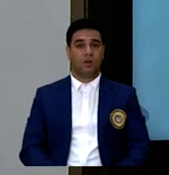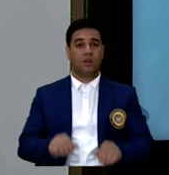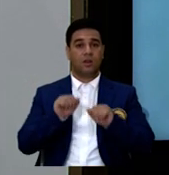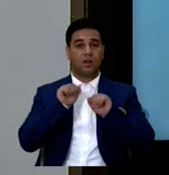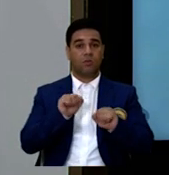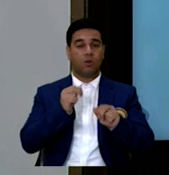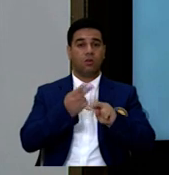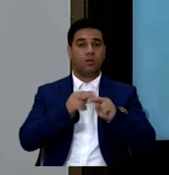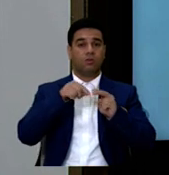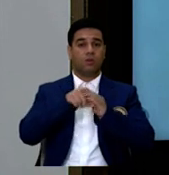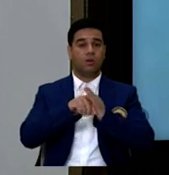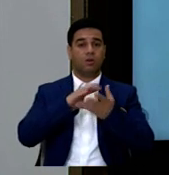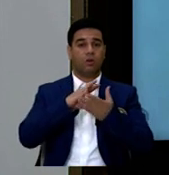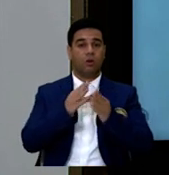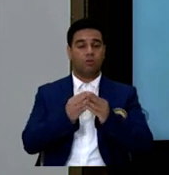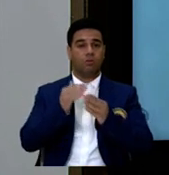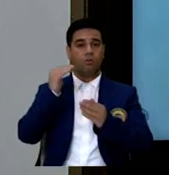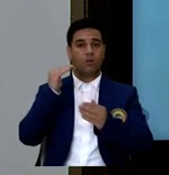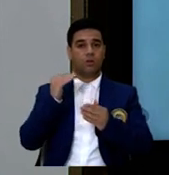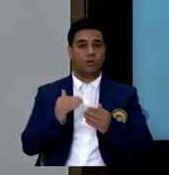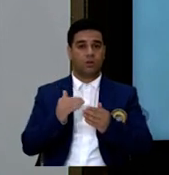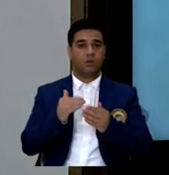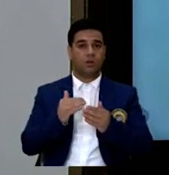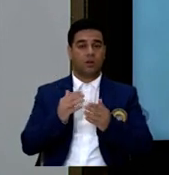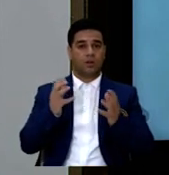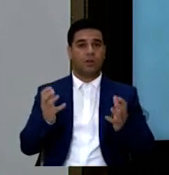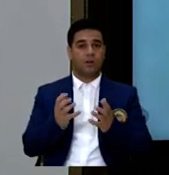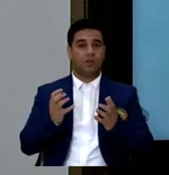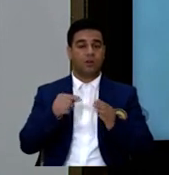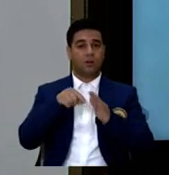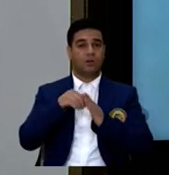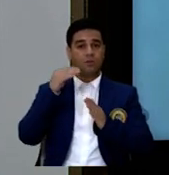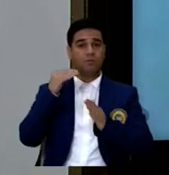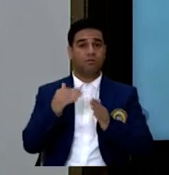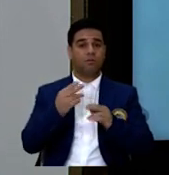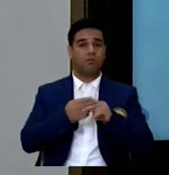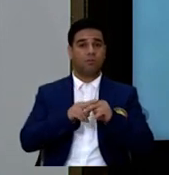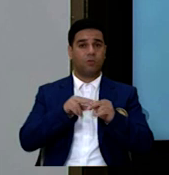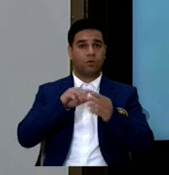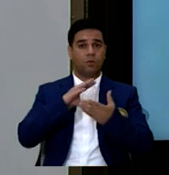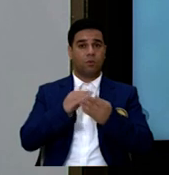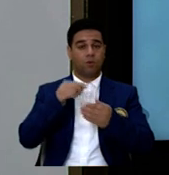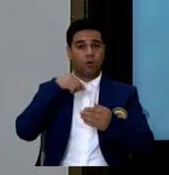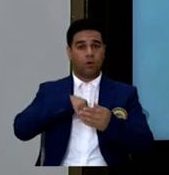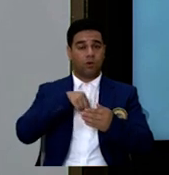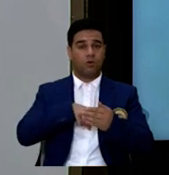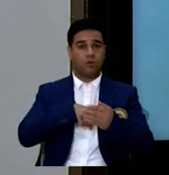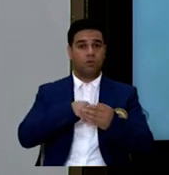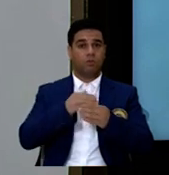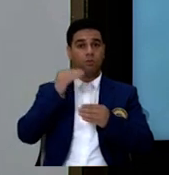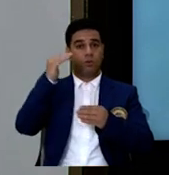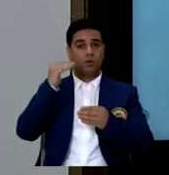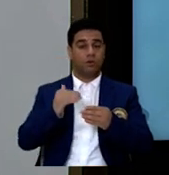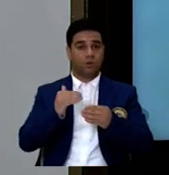Himoyalanish xususiyatlarining bosqichlari. Demak, organizmlarda himoyalanish xususiyatlarining